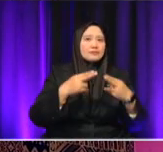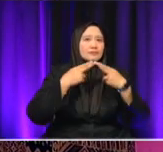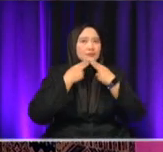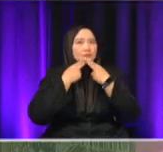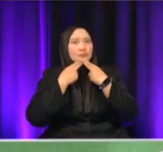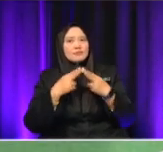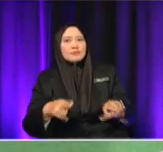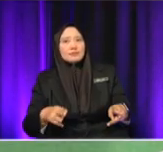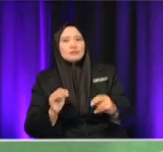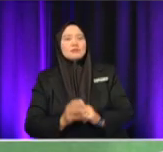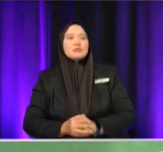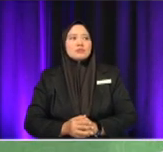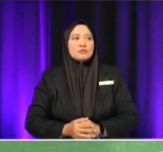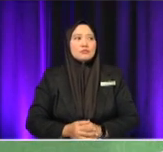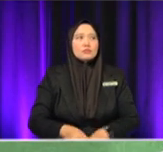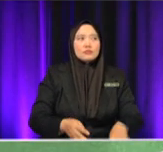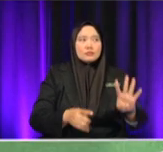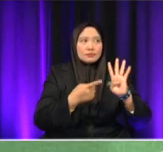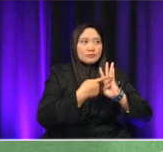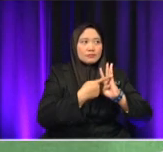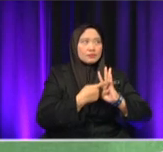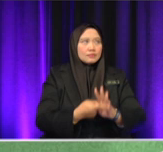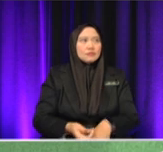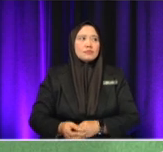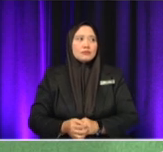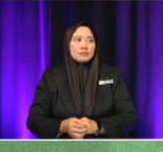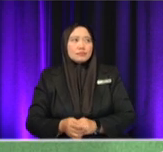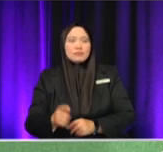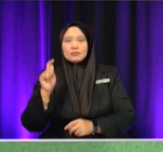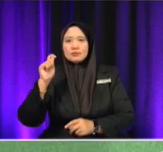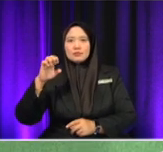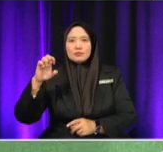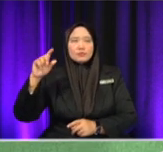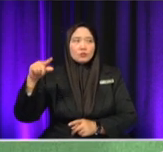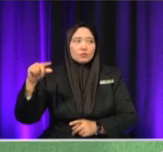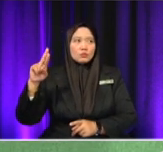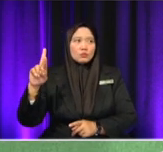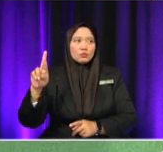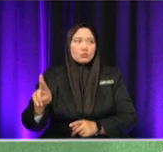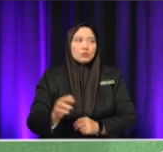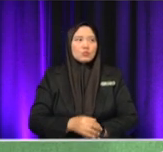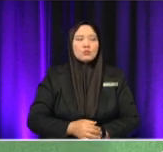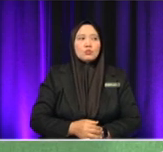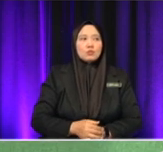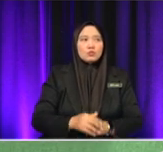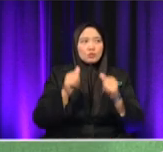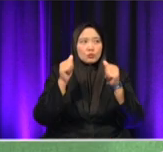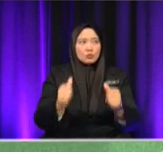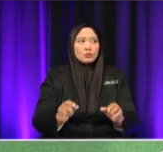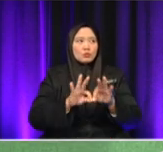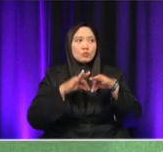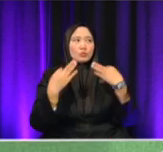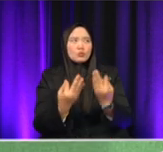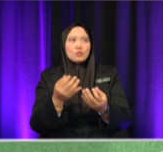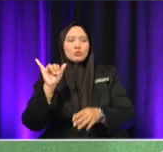yang keempat menegur anggota keluarga yang melakukan kemungkaran nah ini yang kita perlu peliharalah tanggung jawab suami